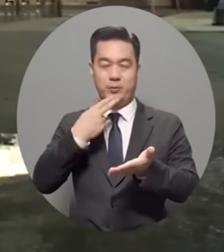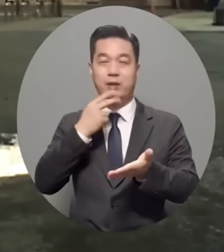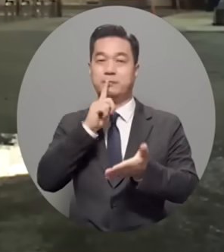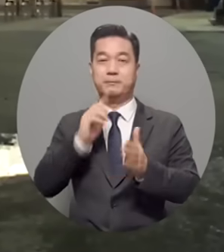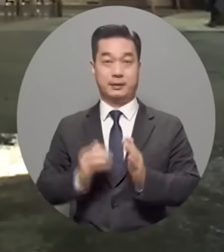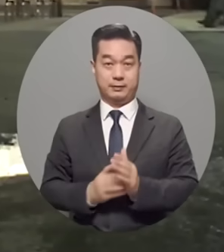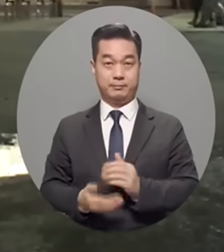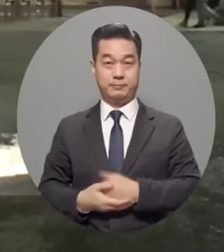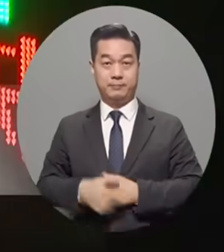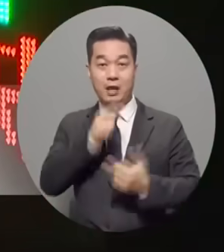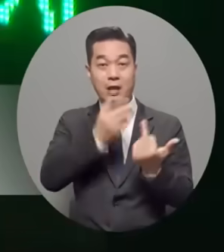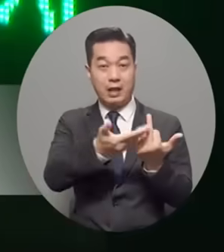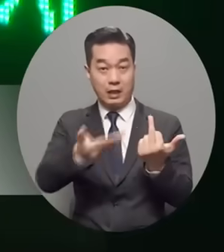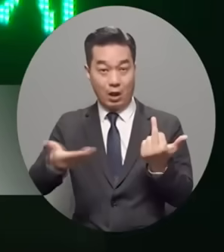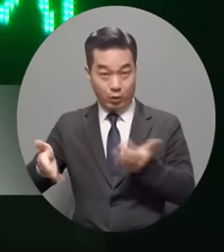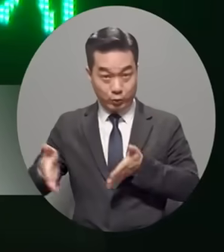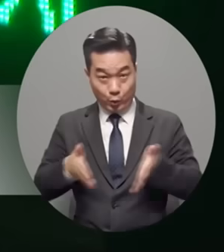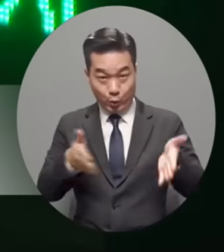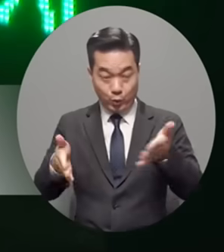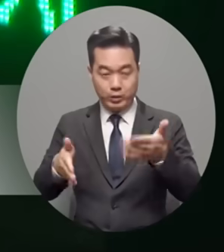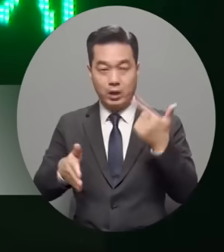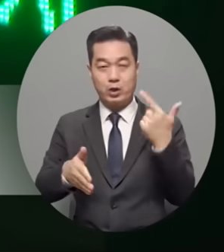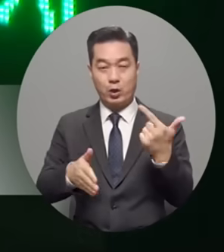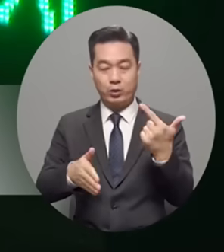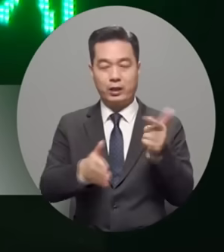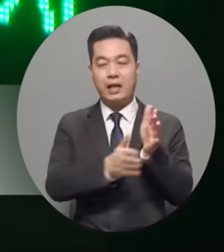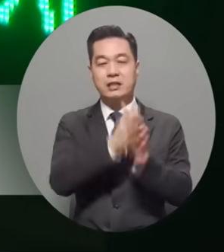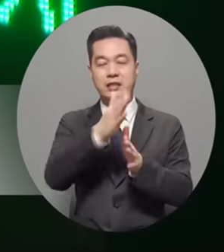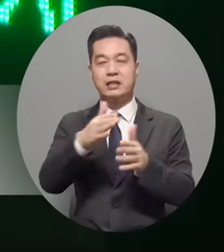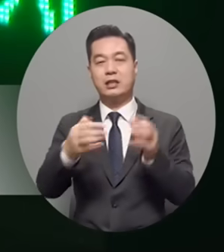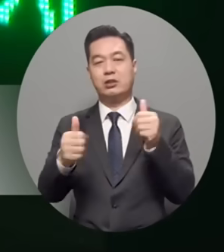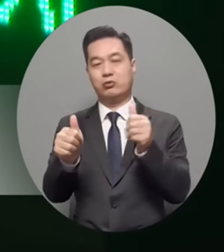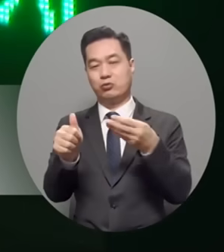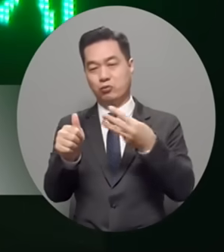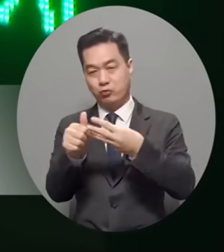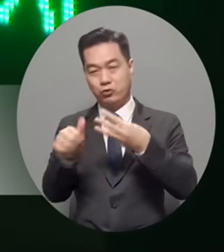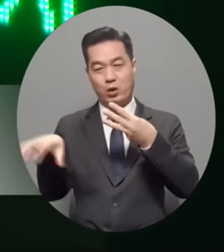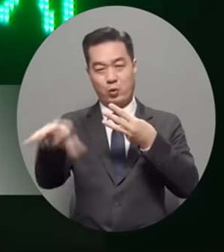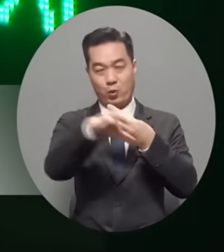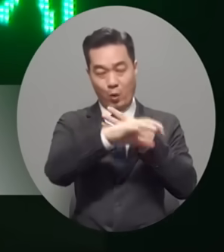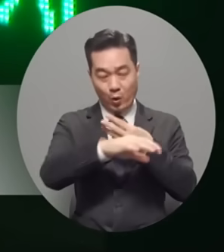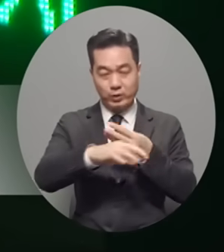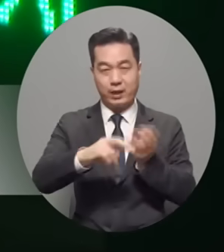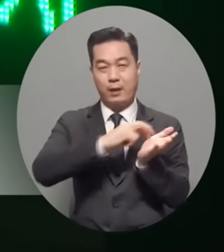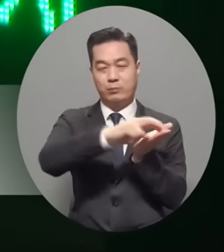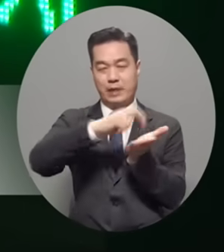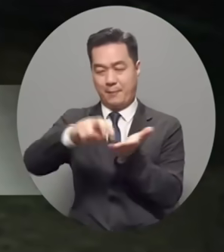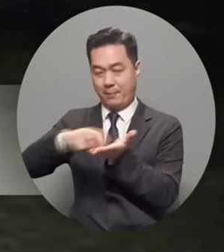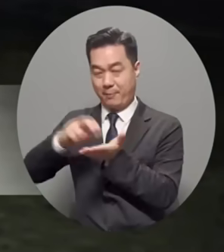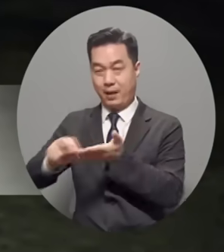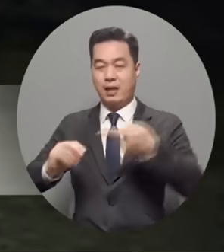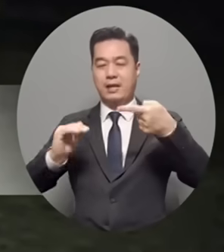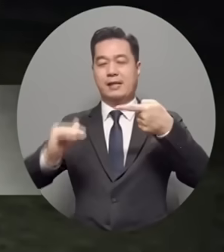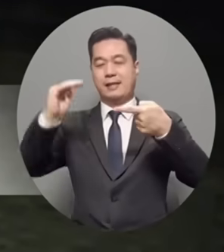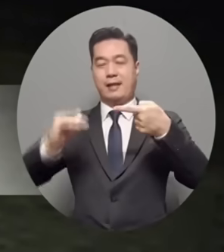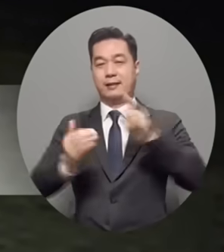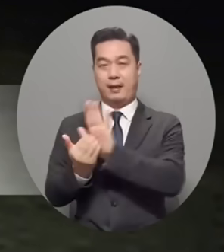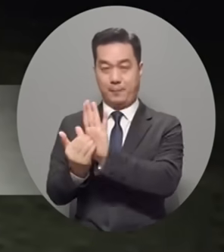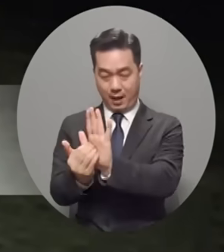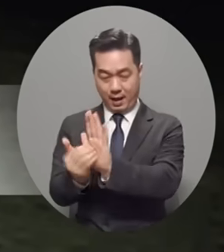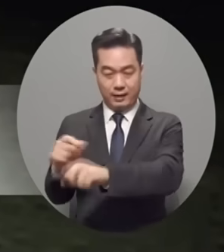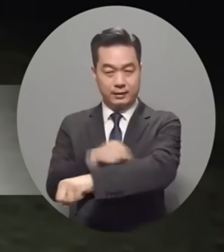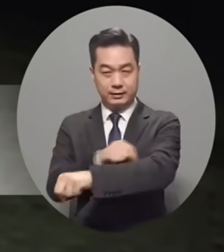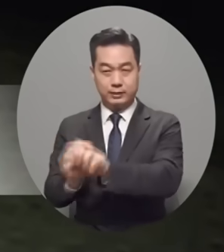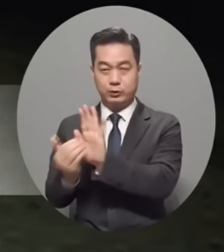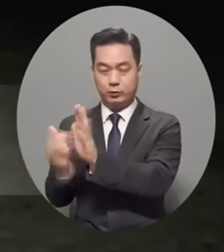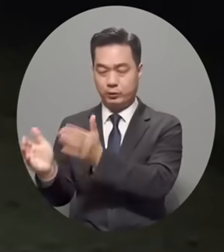강원도도 동해안 6개 시군에 긴급 재난문자를 보내고 소방비상대응 1단계를 발령해 동해안으로 특수대응단을